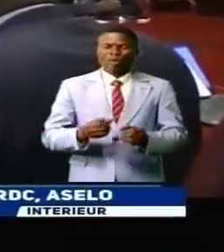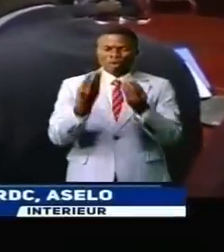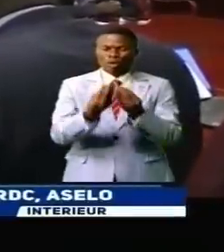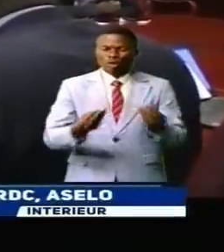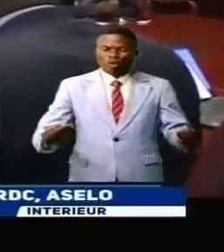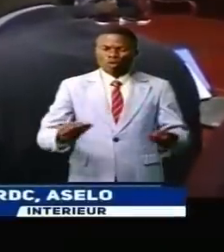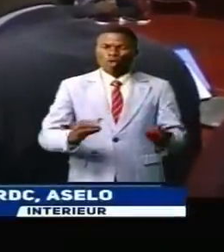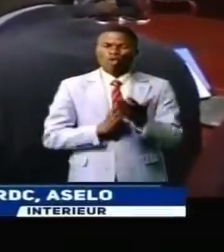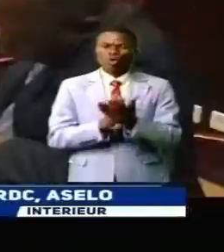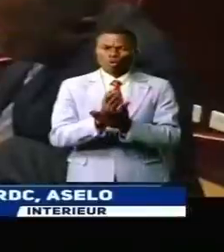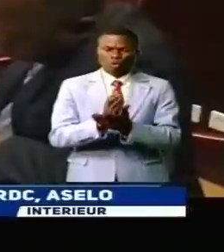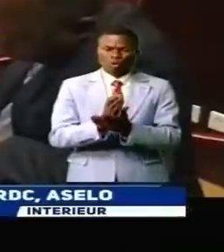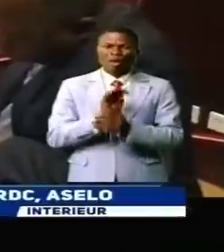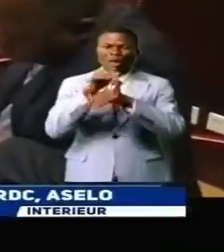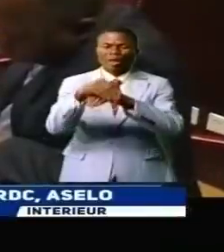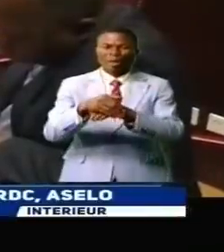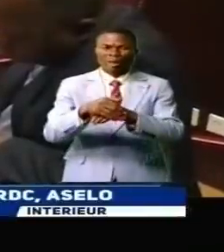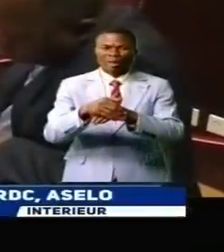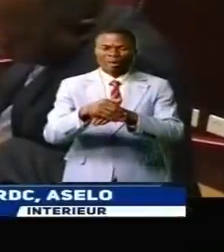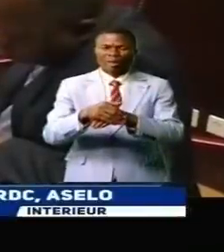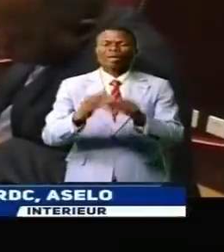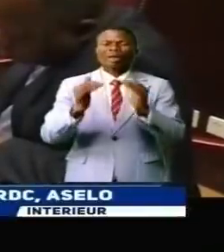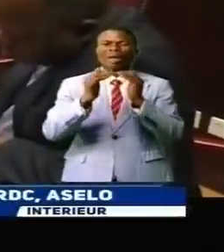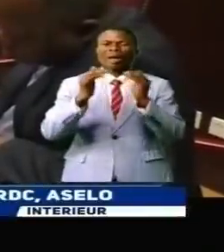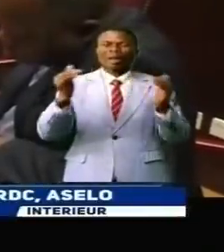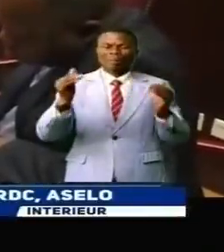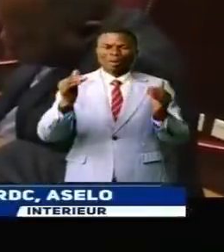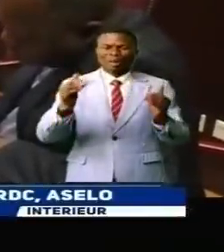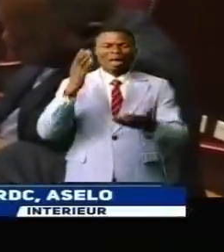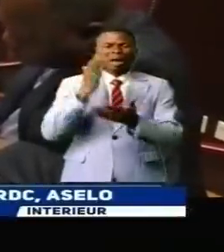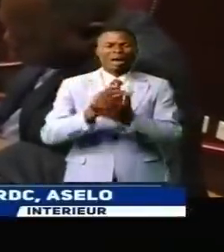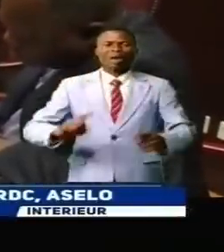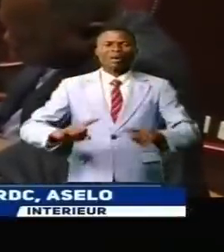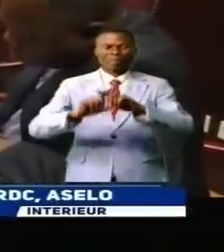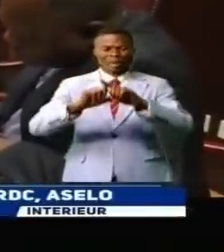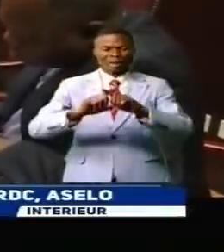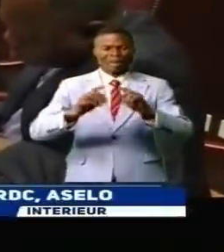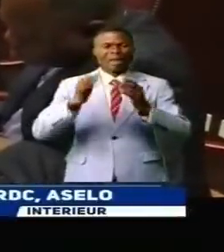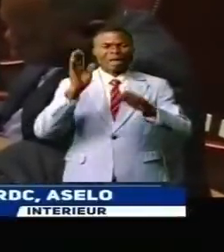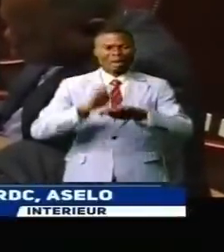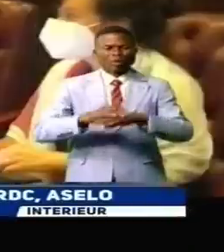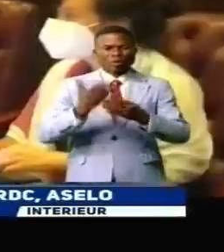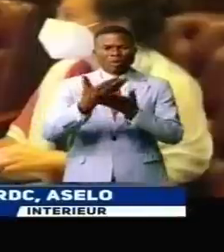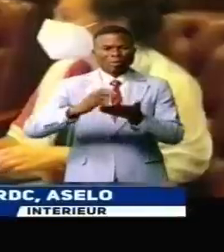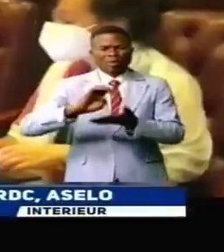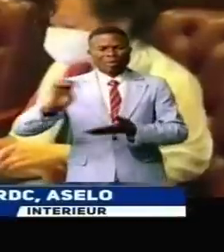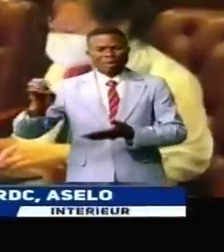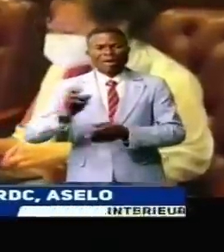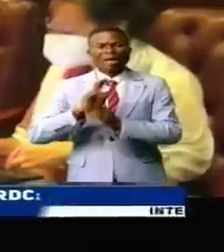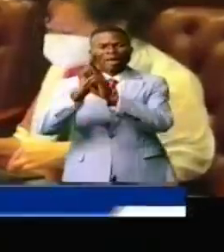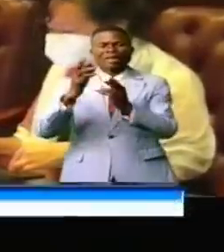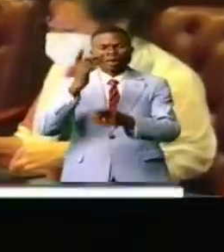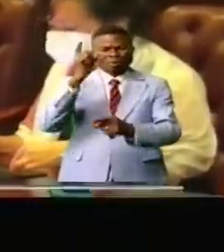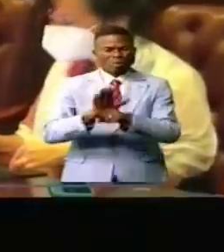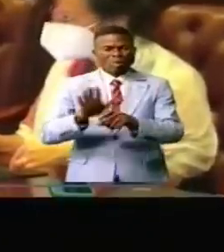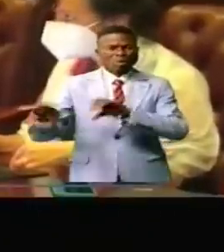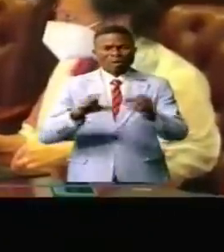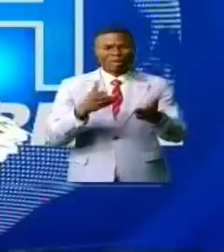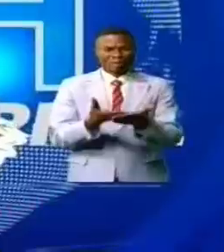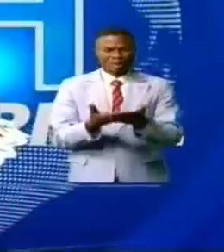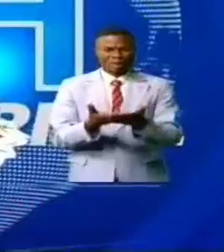solutions idoines qui contribuent au redressement post-conflit pour le retour de la paix avec des plans de réponse